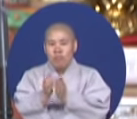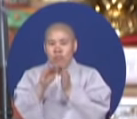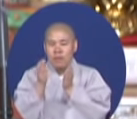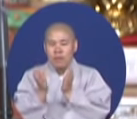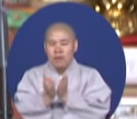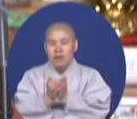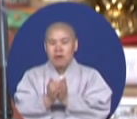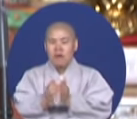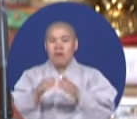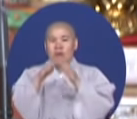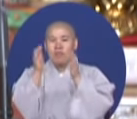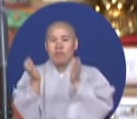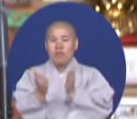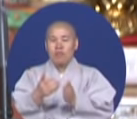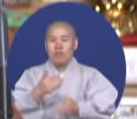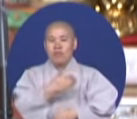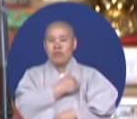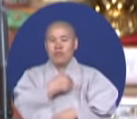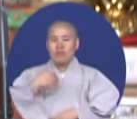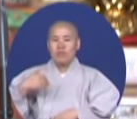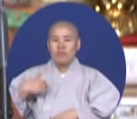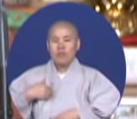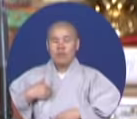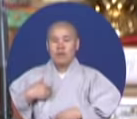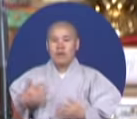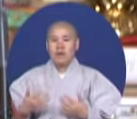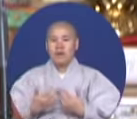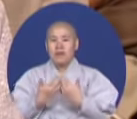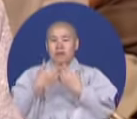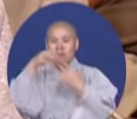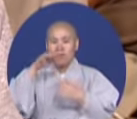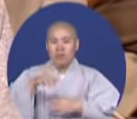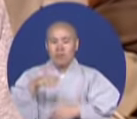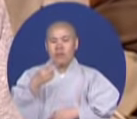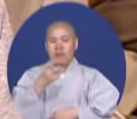다 구족하게 갖추어진 단을 만다라라고 합니다.